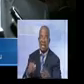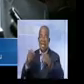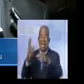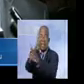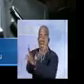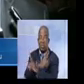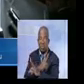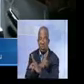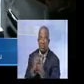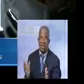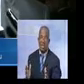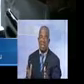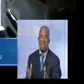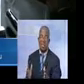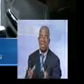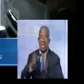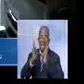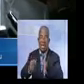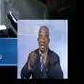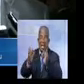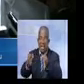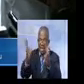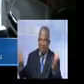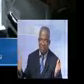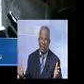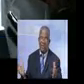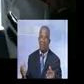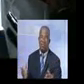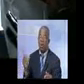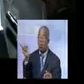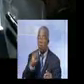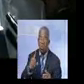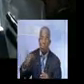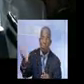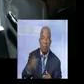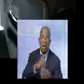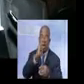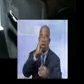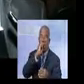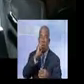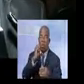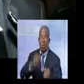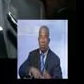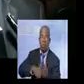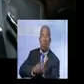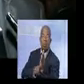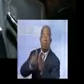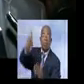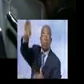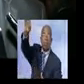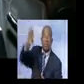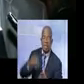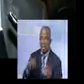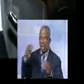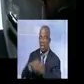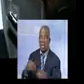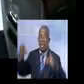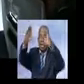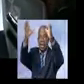en place de 3 nouvelles organisations de bassins en Afrique de l'Ouest. Il s'agit notamment du bassin du